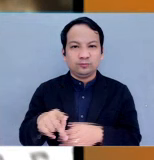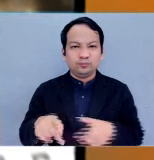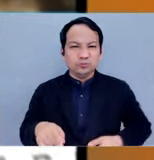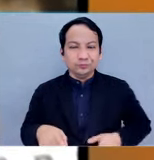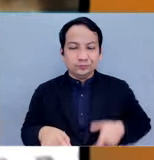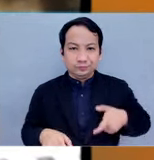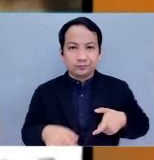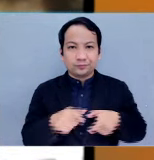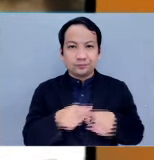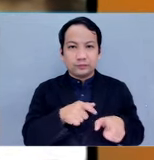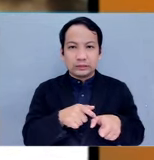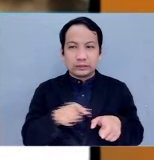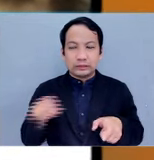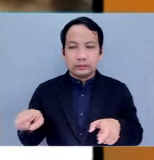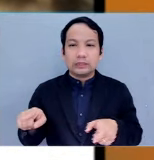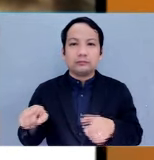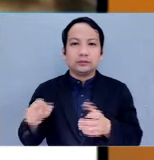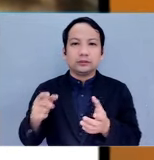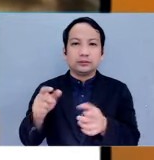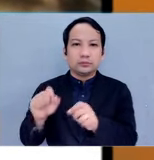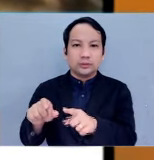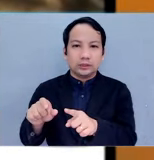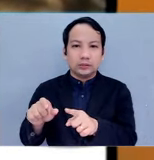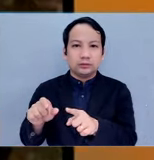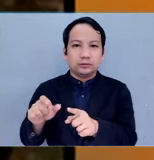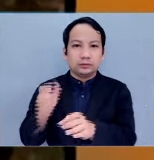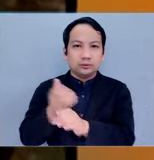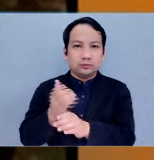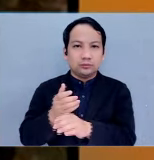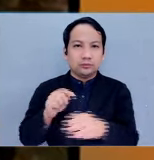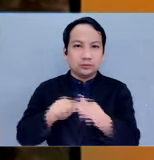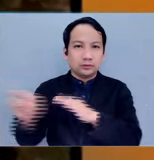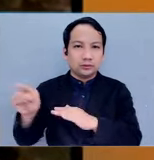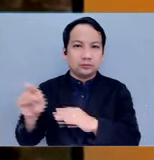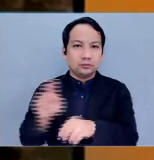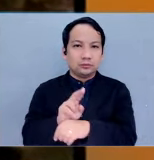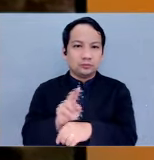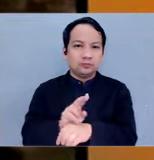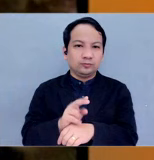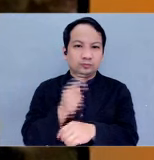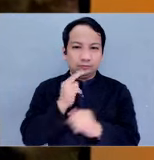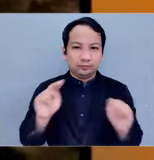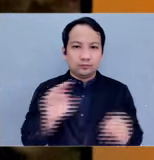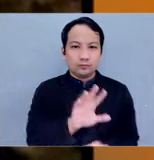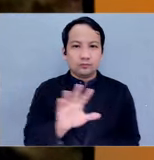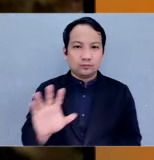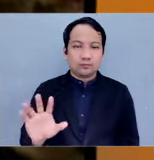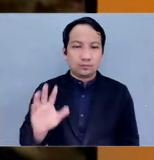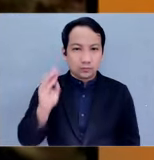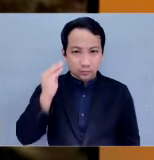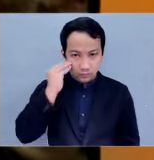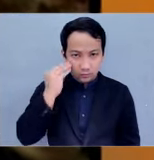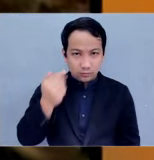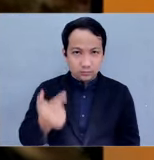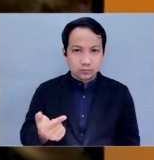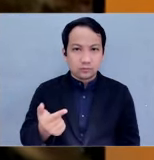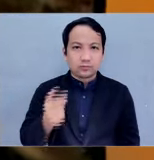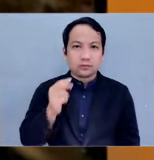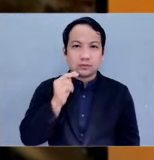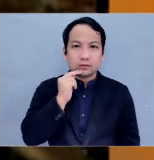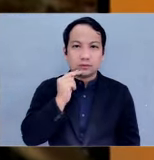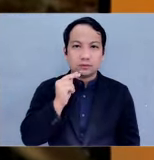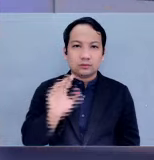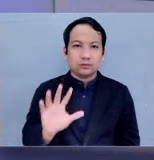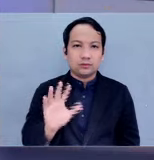ang sasakyan sa tindahan na ginamit nila sa pagtakas. Nagbabalita mula sa frontline, Mon Gualvez,